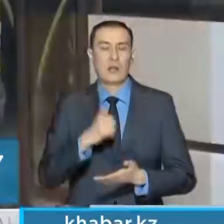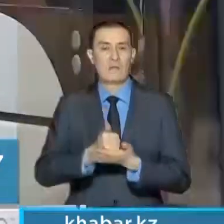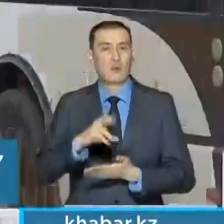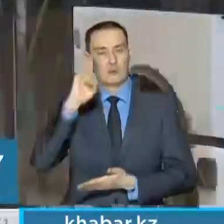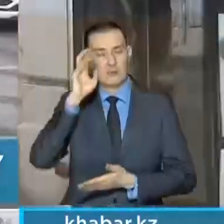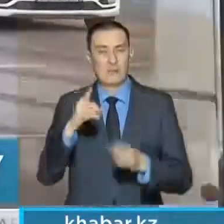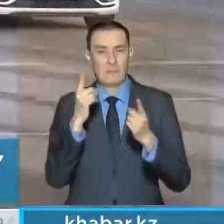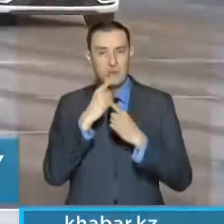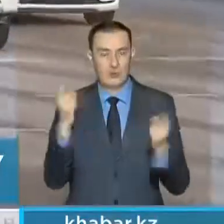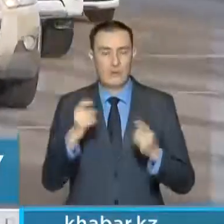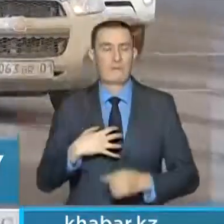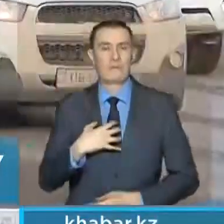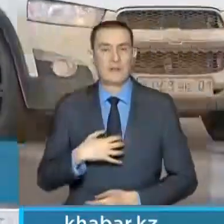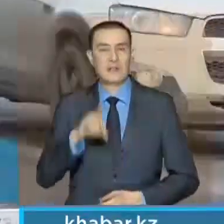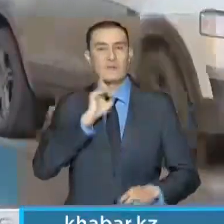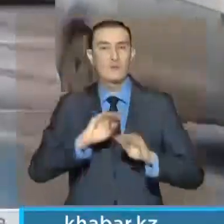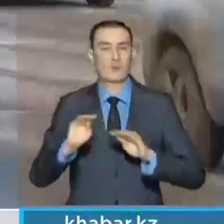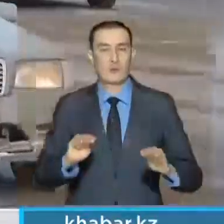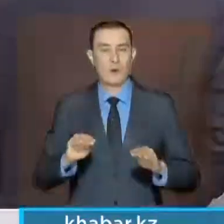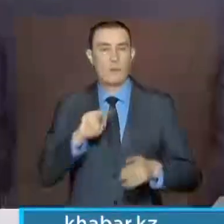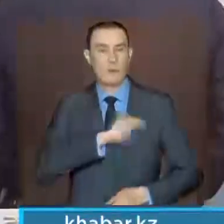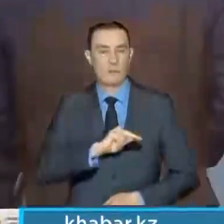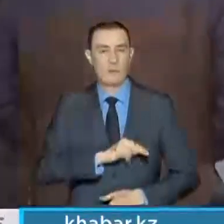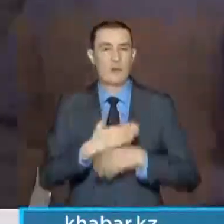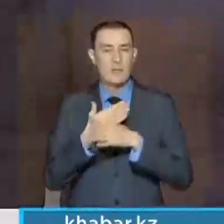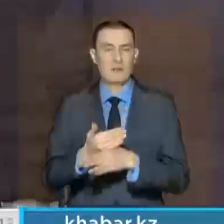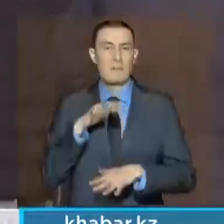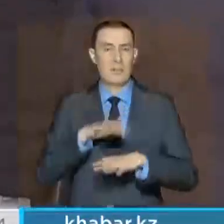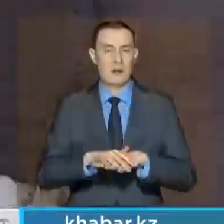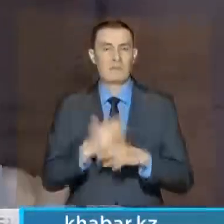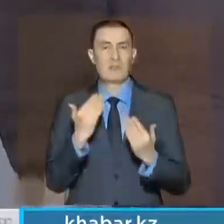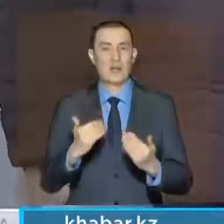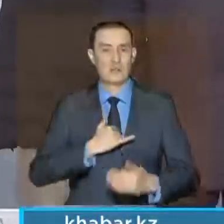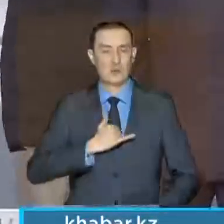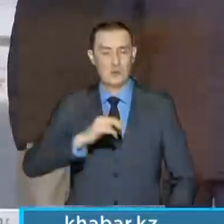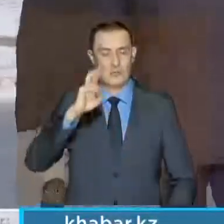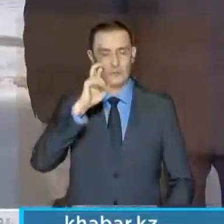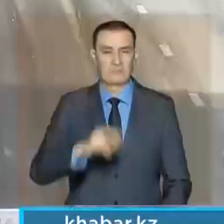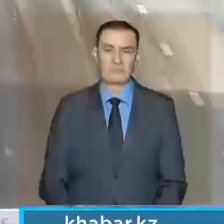государства подчеркнул важность инфраструктурных проектов, поддерживаемых банком в нашей стране.